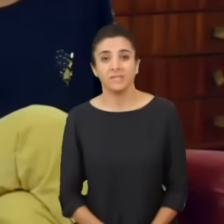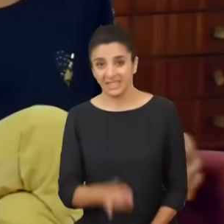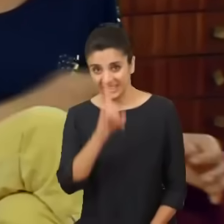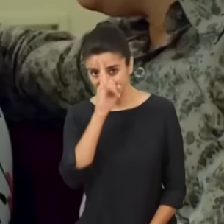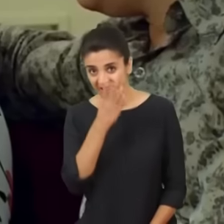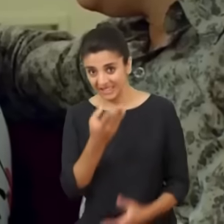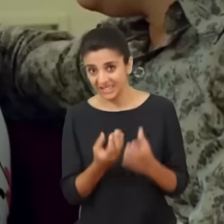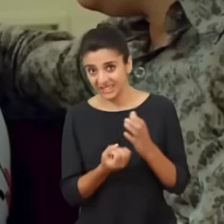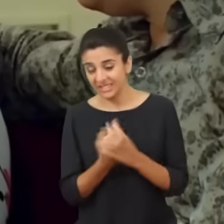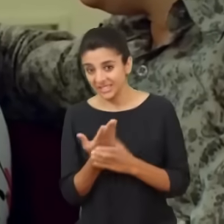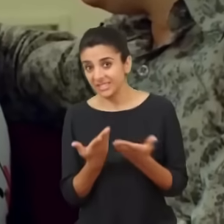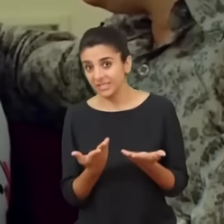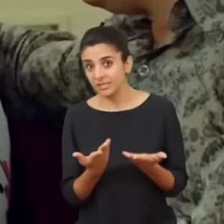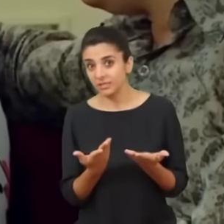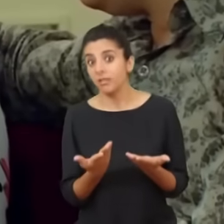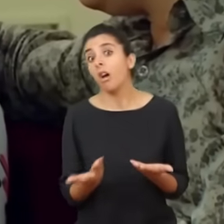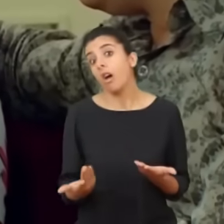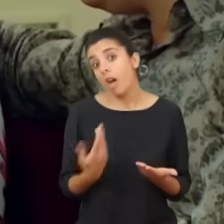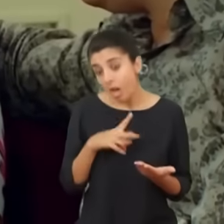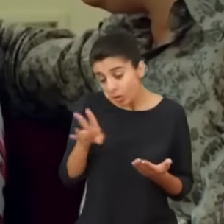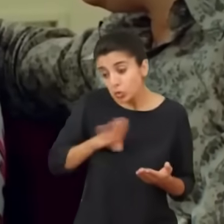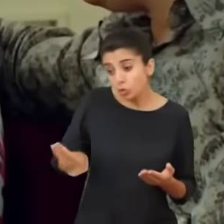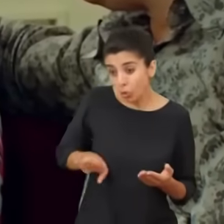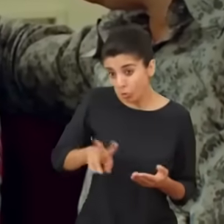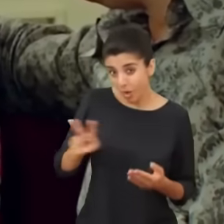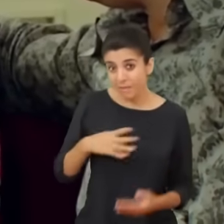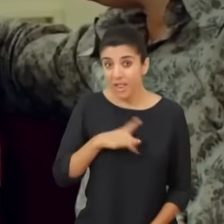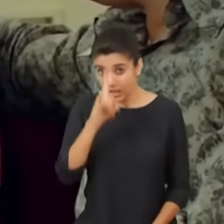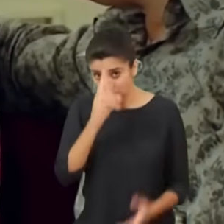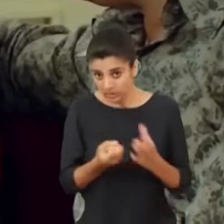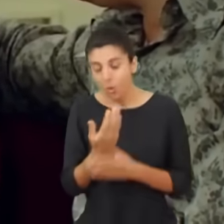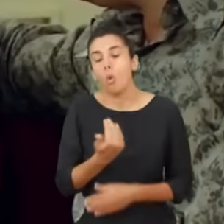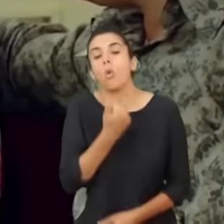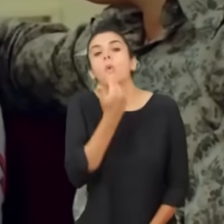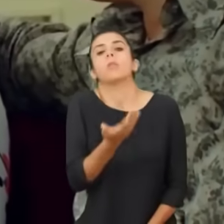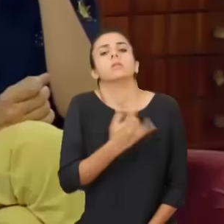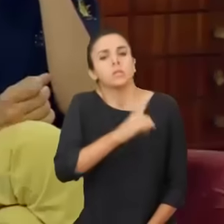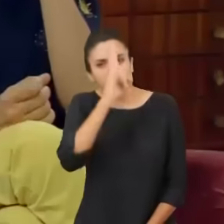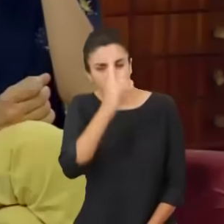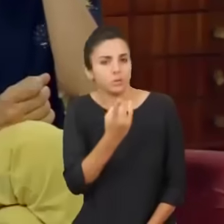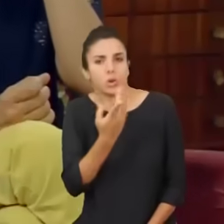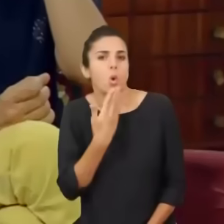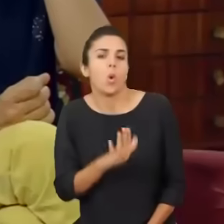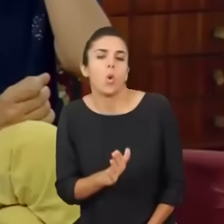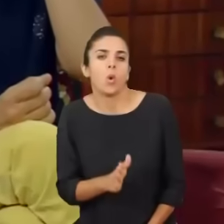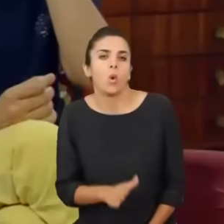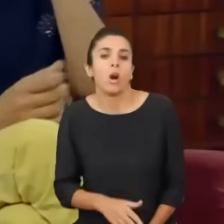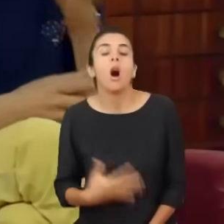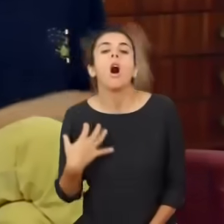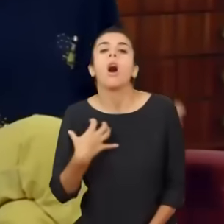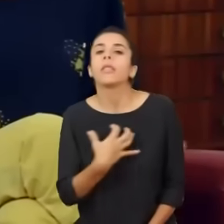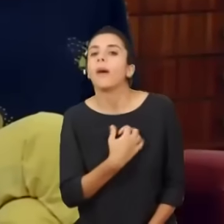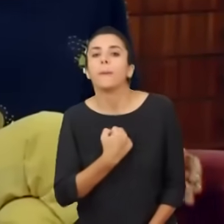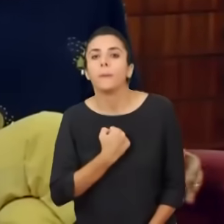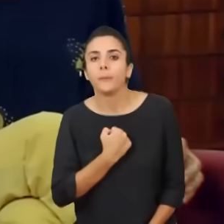Kıskandın. Ay insan evlatlarını kıskanır mı? Olur mu öyle şey? Hayır, kıskanmadım. Anne.